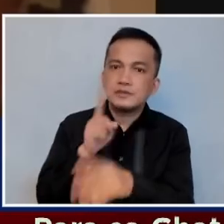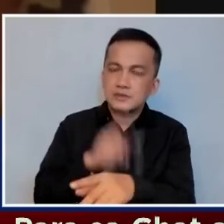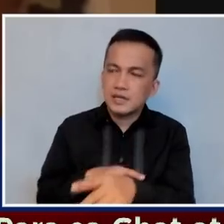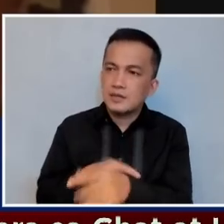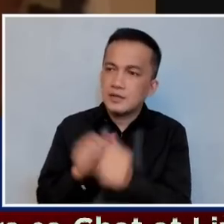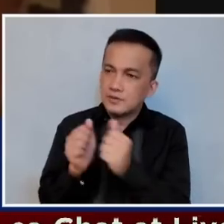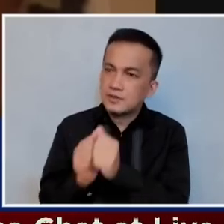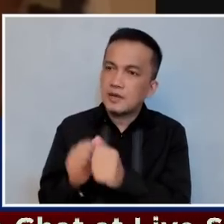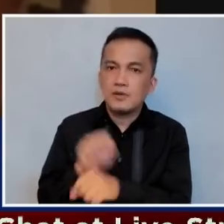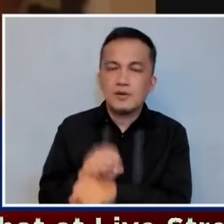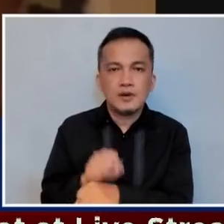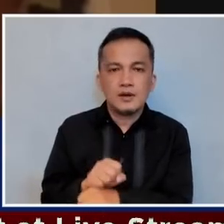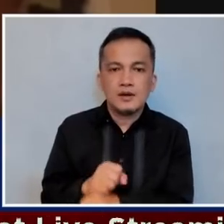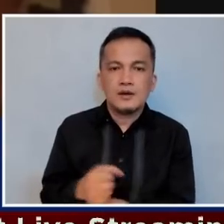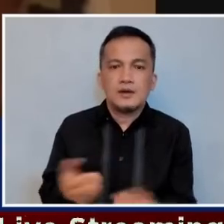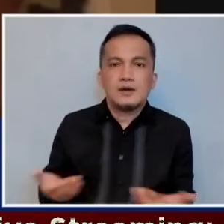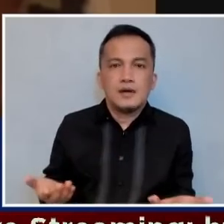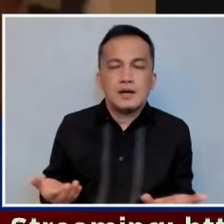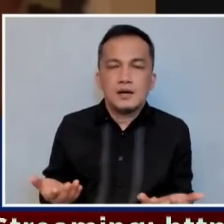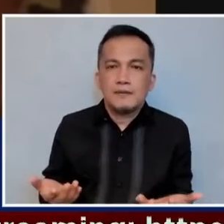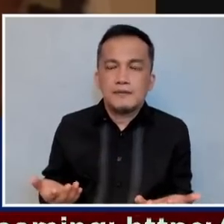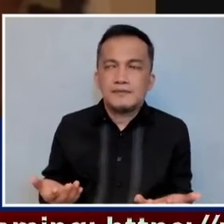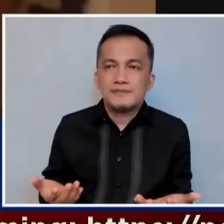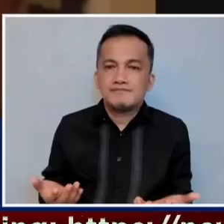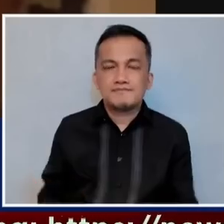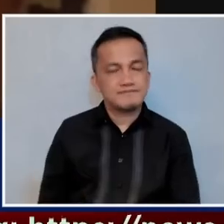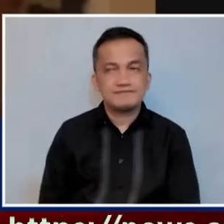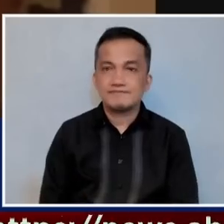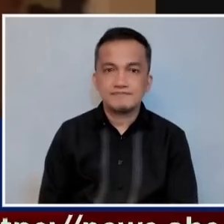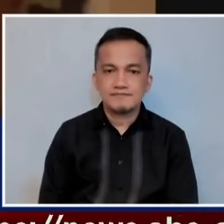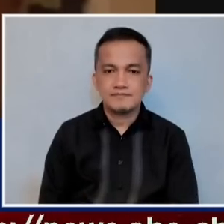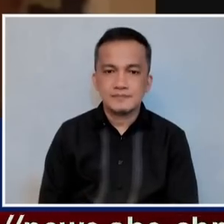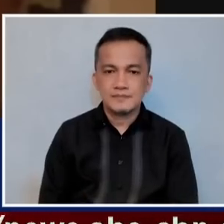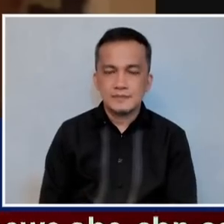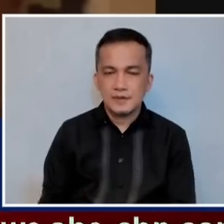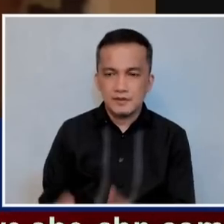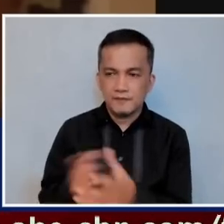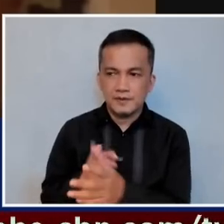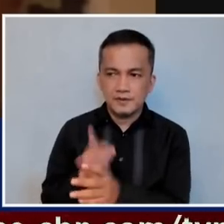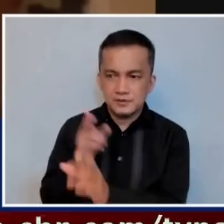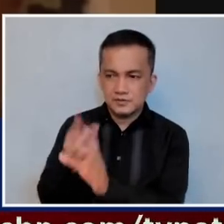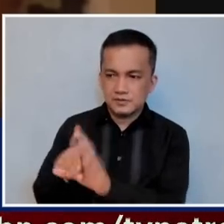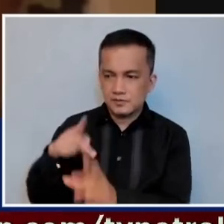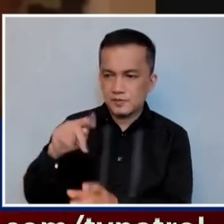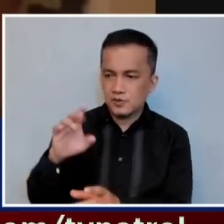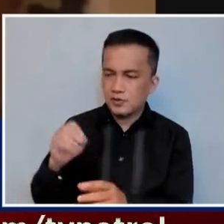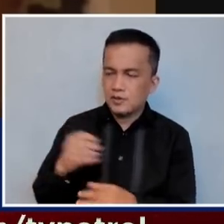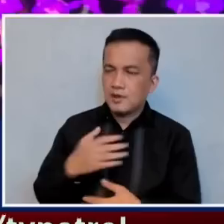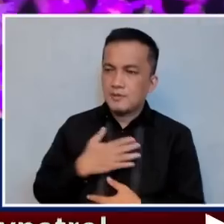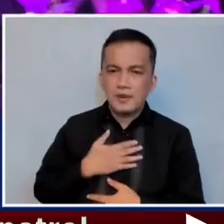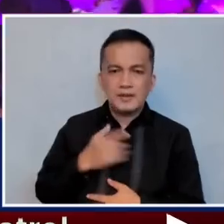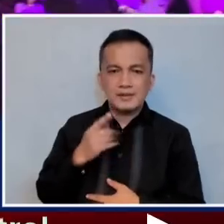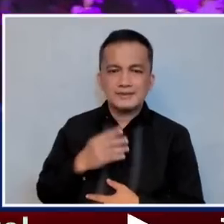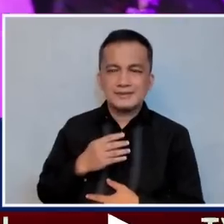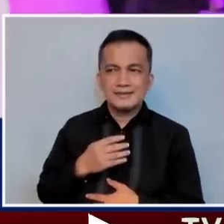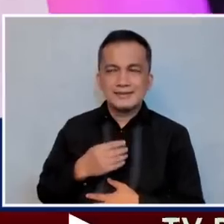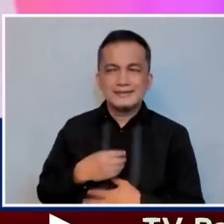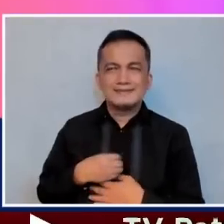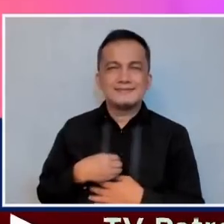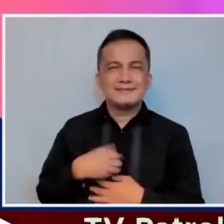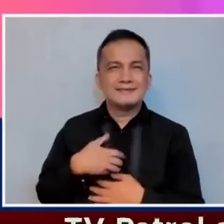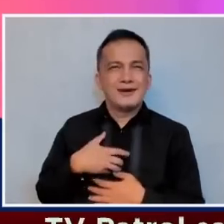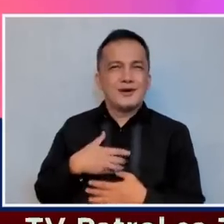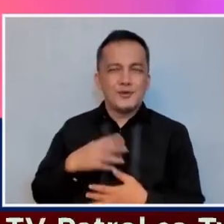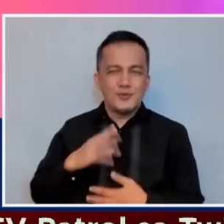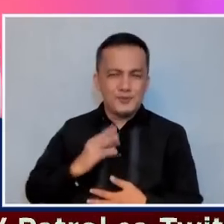makakatrabaho. So parang when I was first doing a scene with Piolo, I was like, oh my God, I was dying inside. Unforgettable